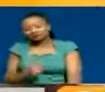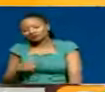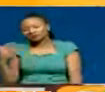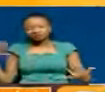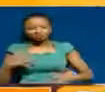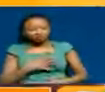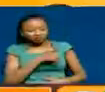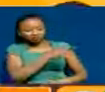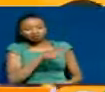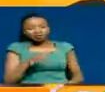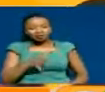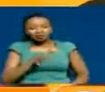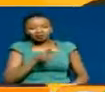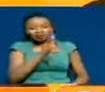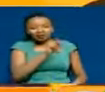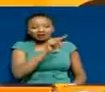nashangaa.